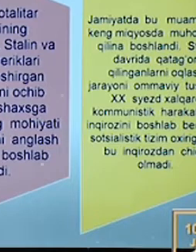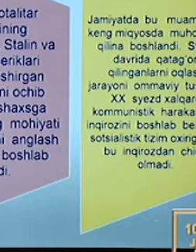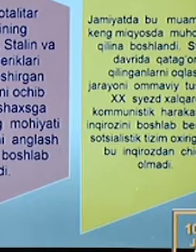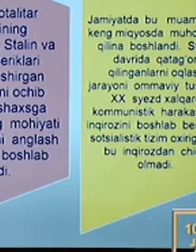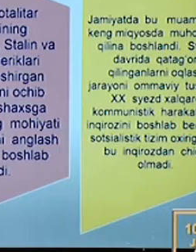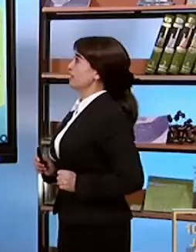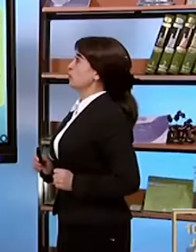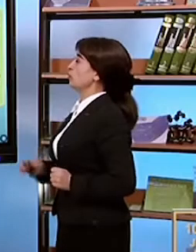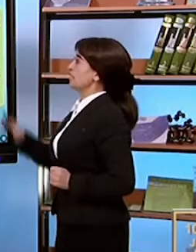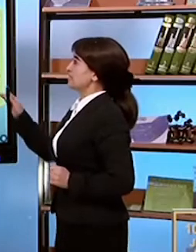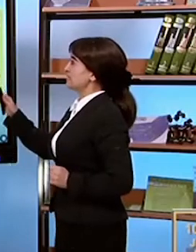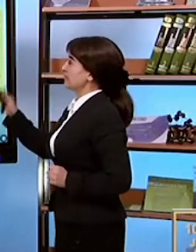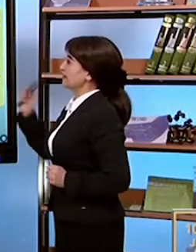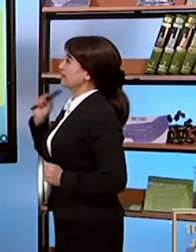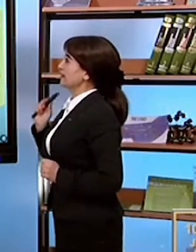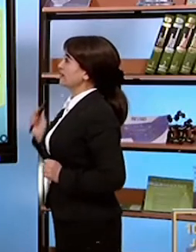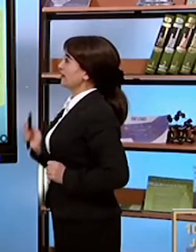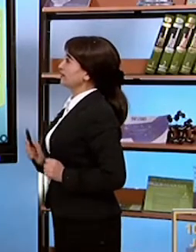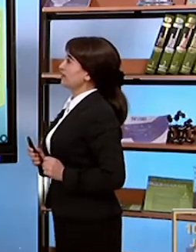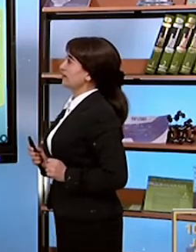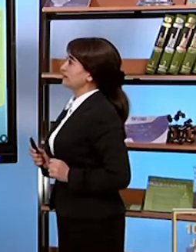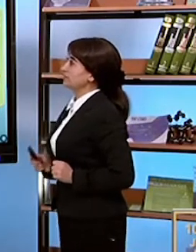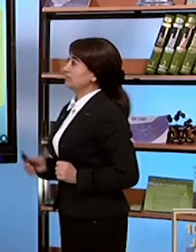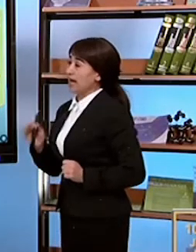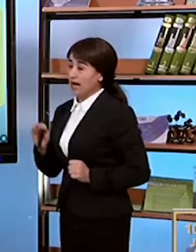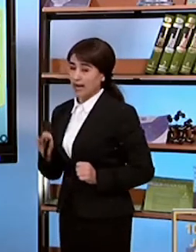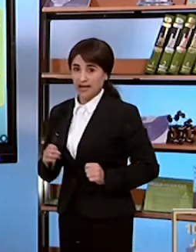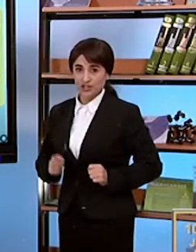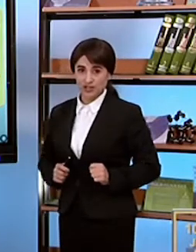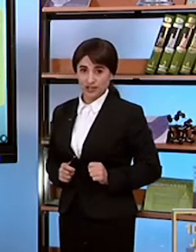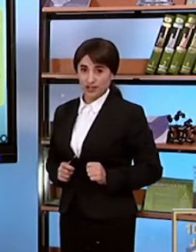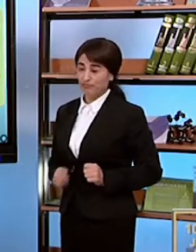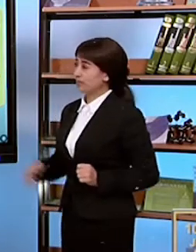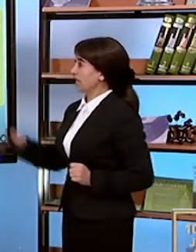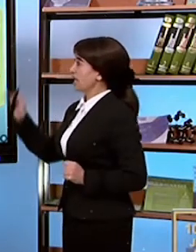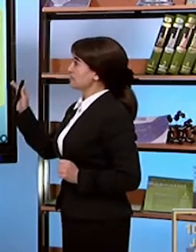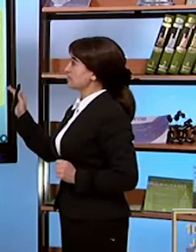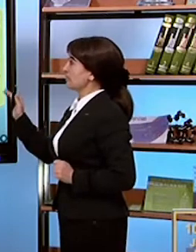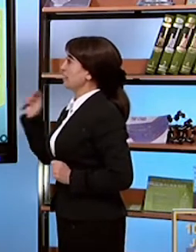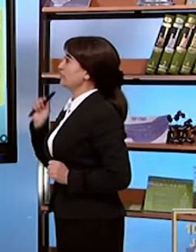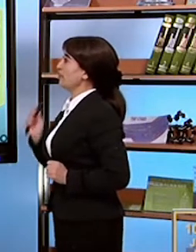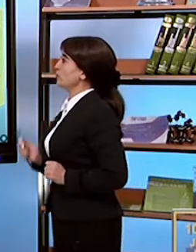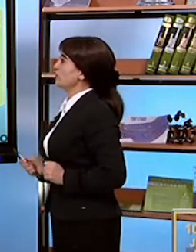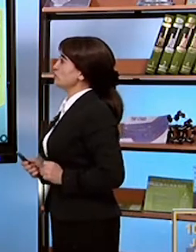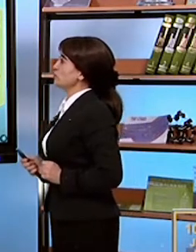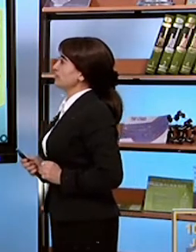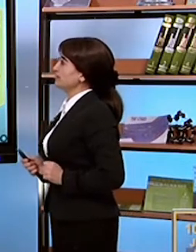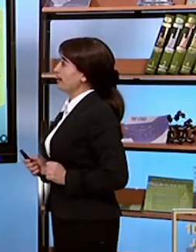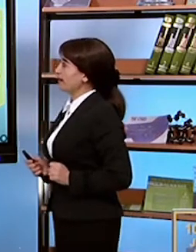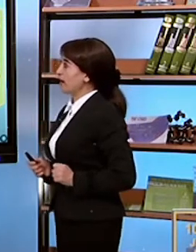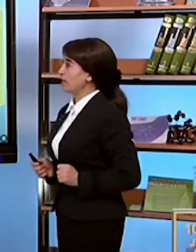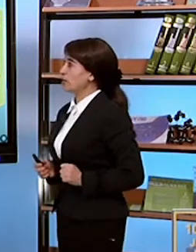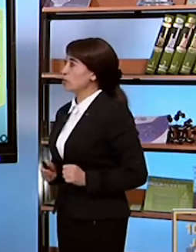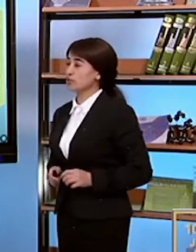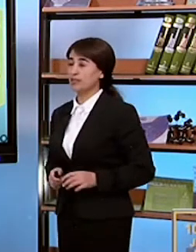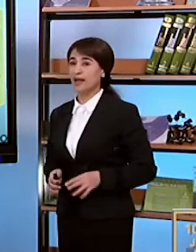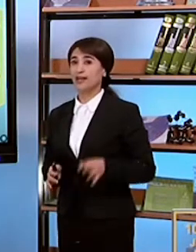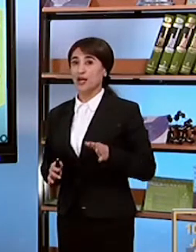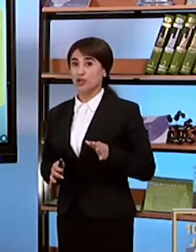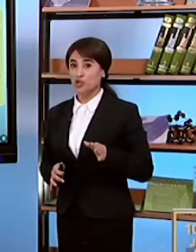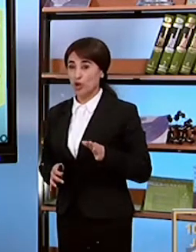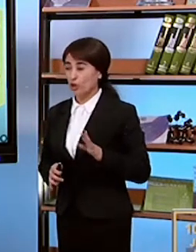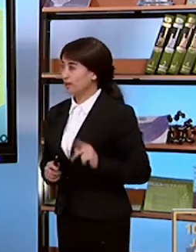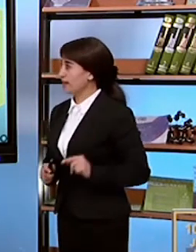Va bu nutqida u Sovet totalitar davlatining xarakterini, Stalin va uning sheriklari amalga